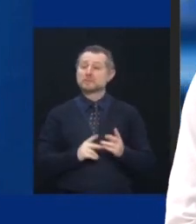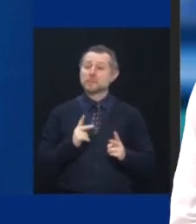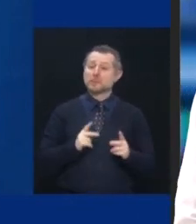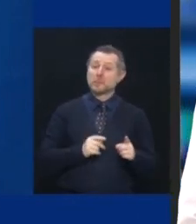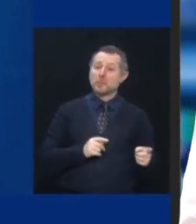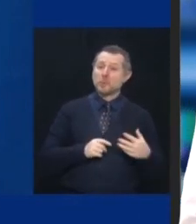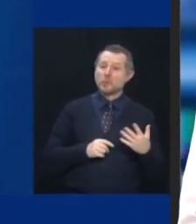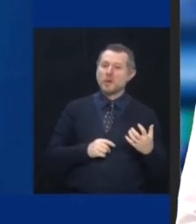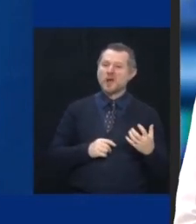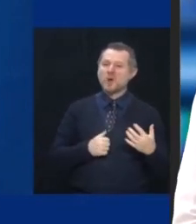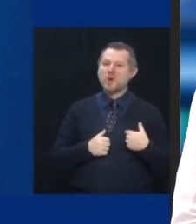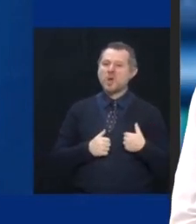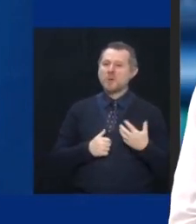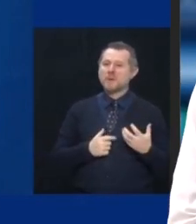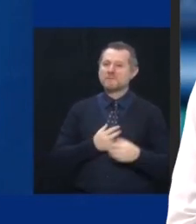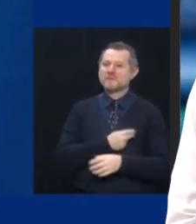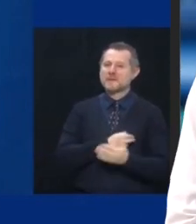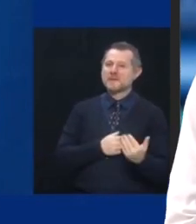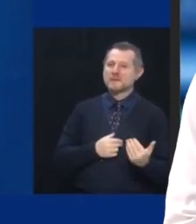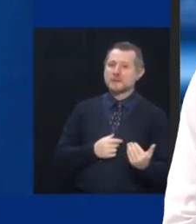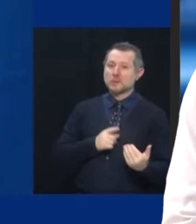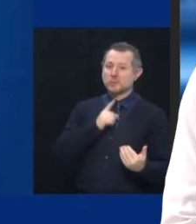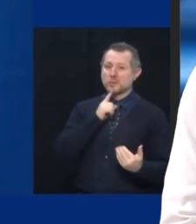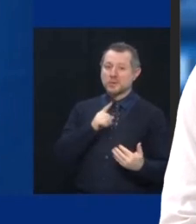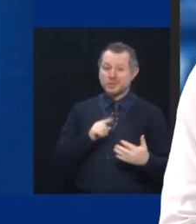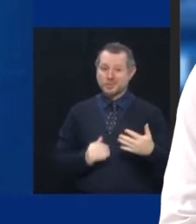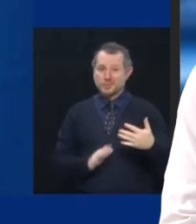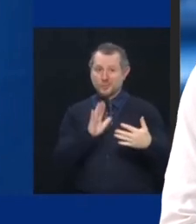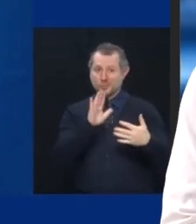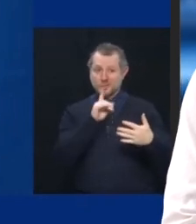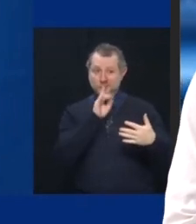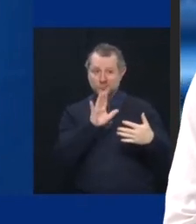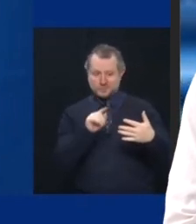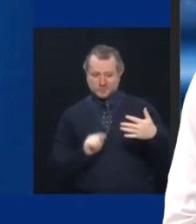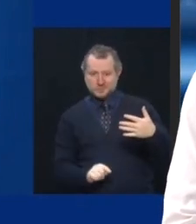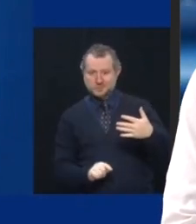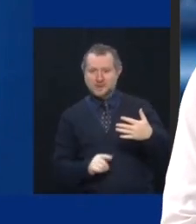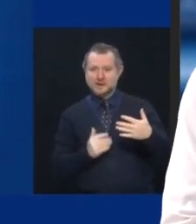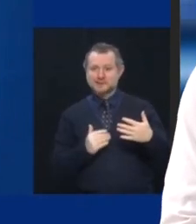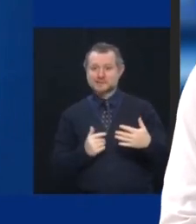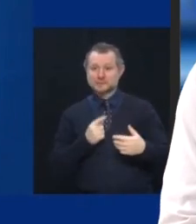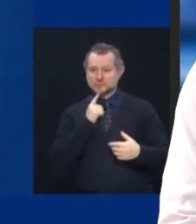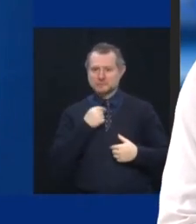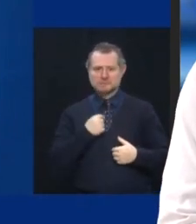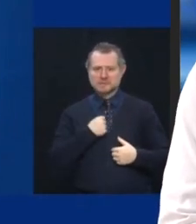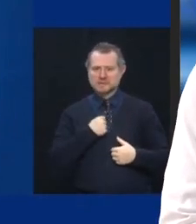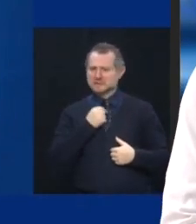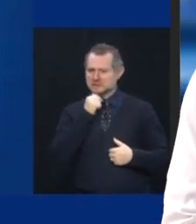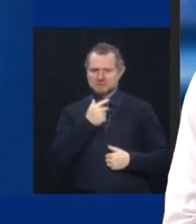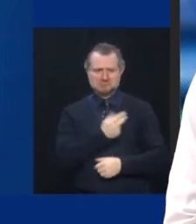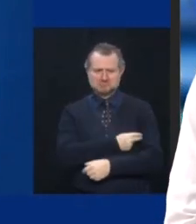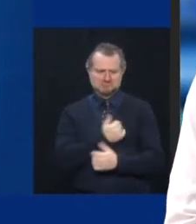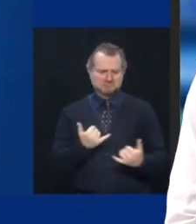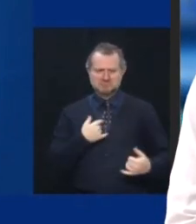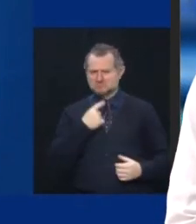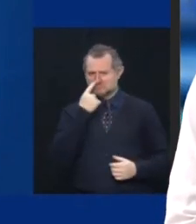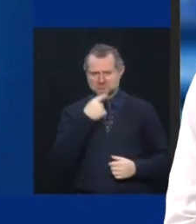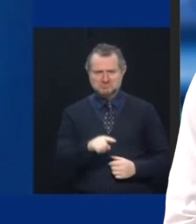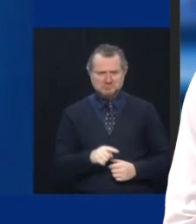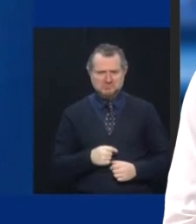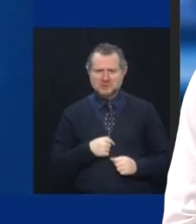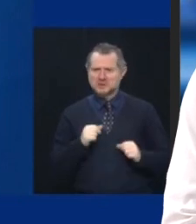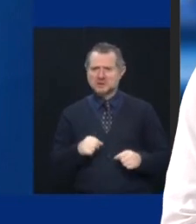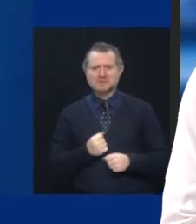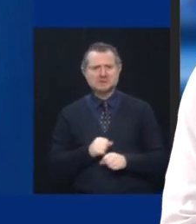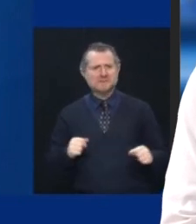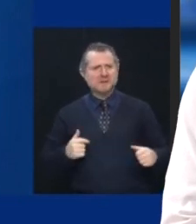将对违反接种规定的诊所医院罚款最多100万美元，并吊销执照。有网友说，打不打疫苗